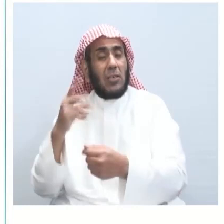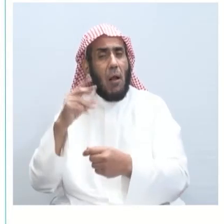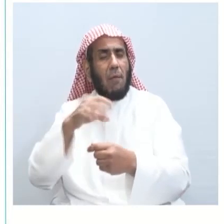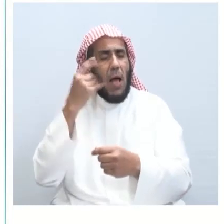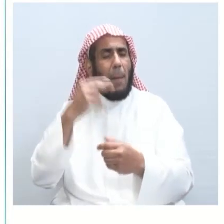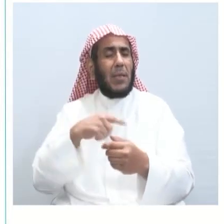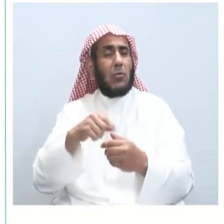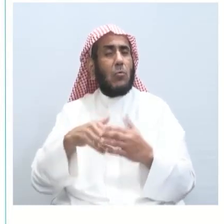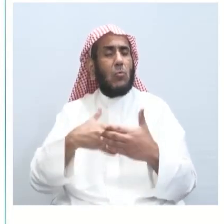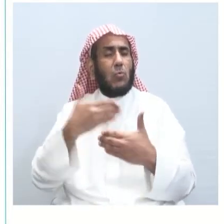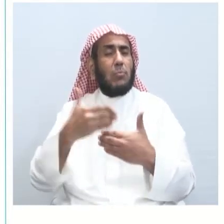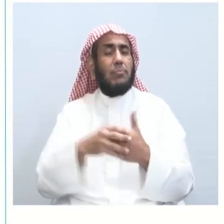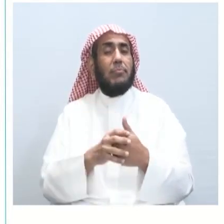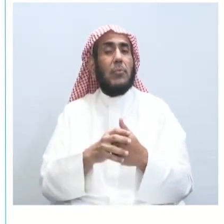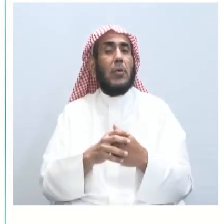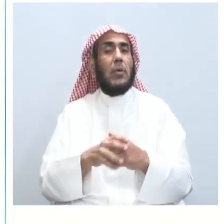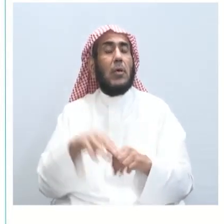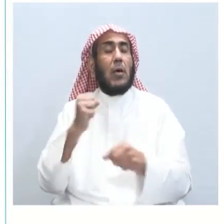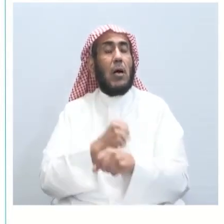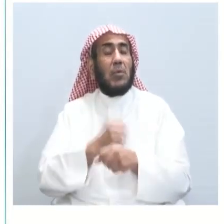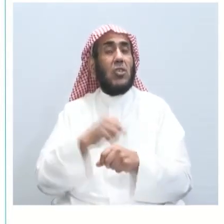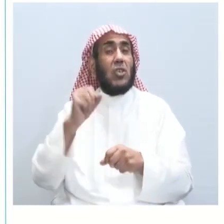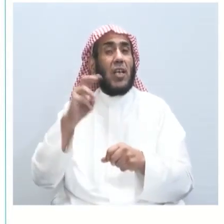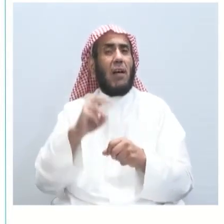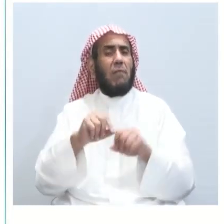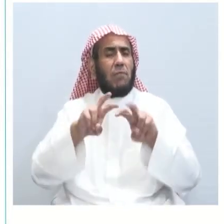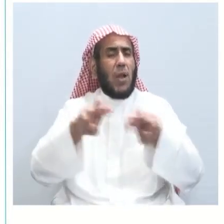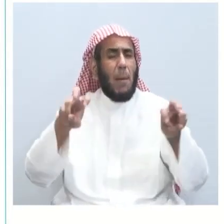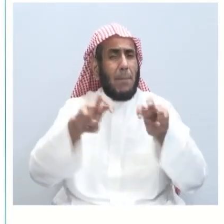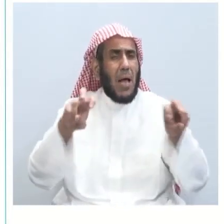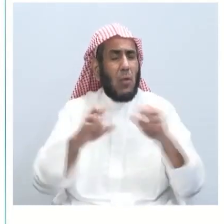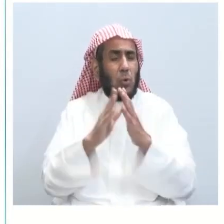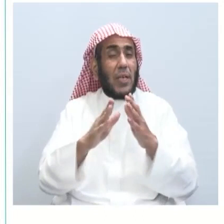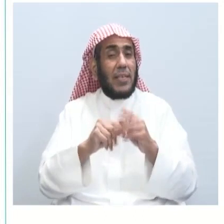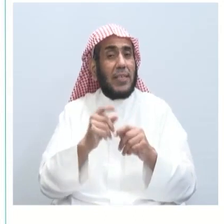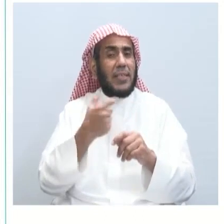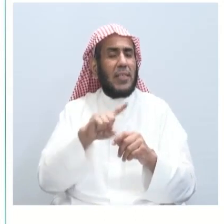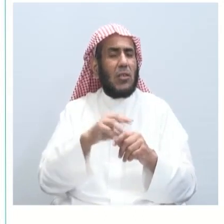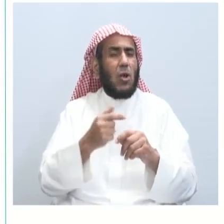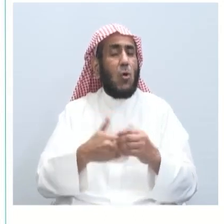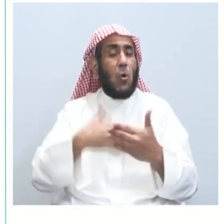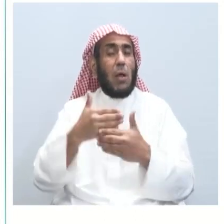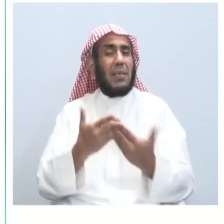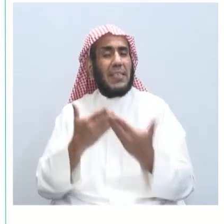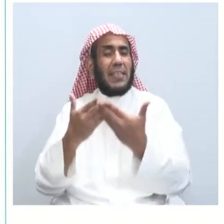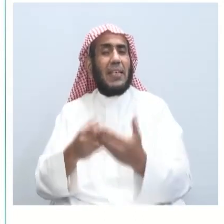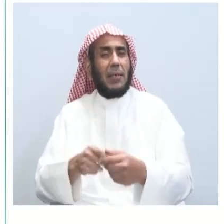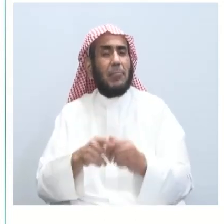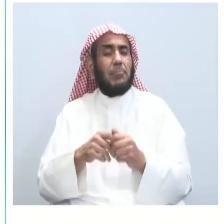احتياجات كلما قامت الشركه في البحث وتحديد الاحتياجات بدقه كلما ساعدها